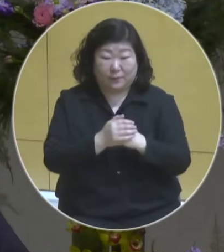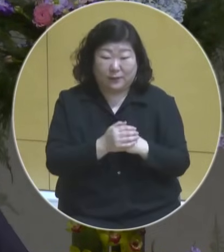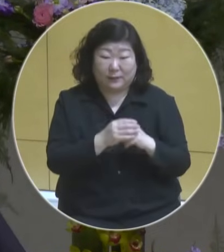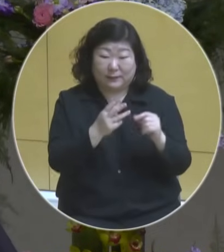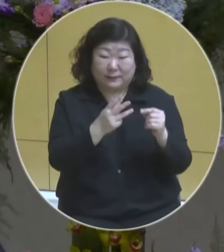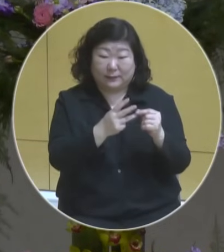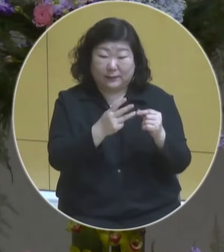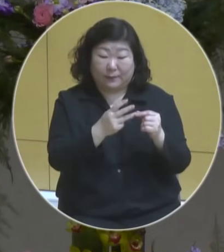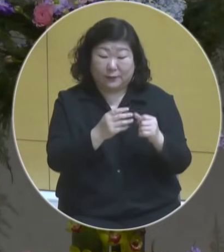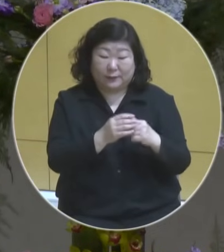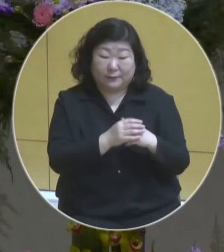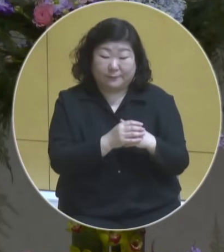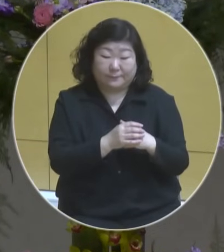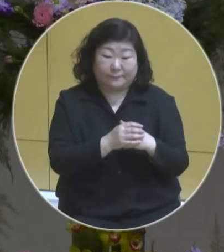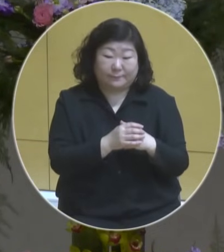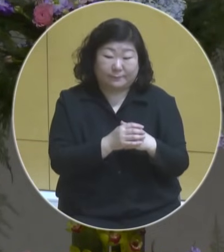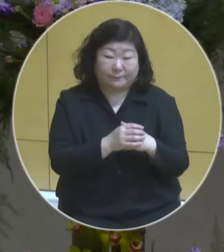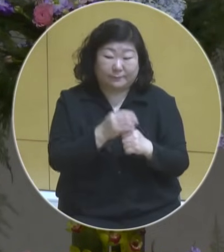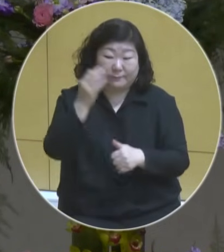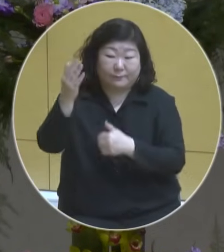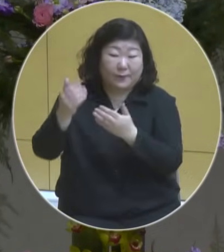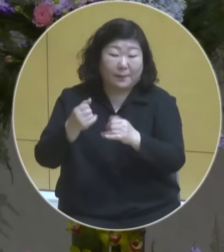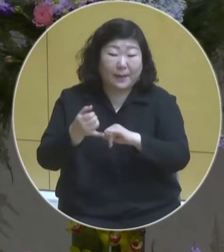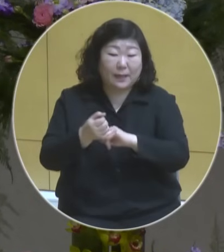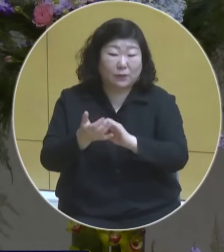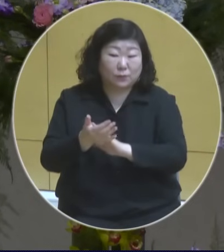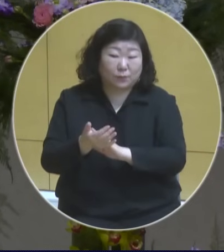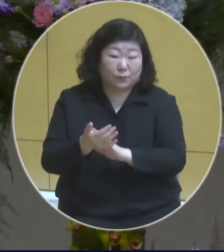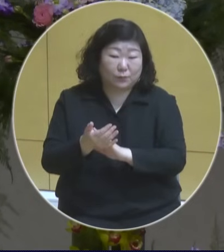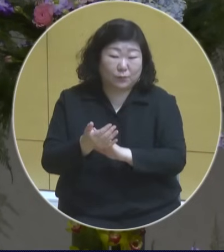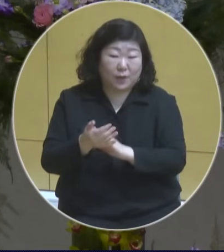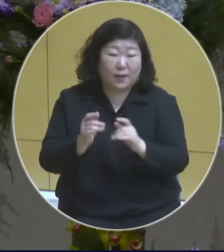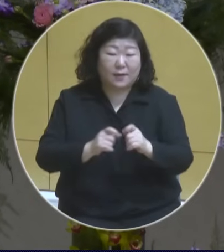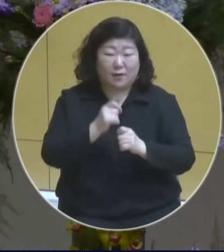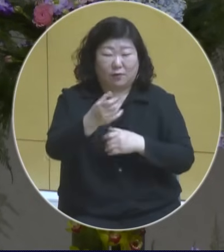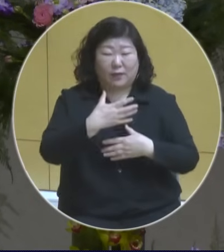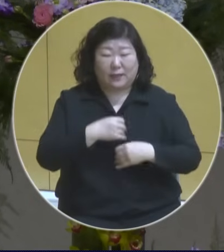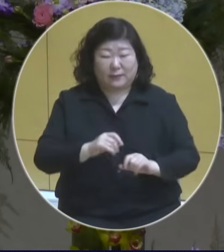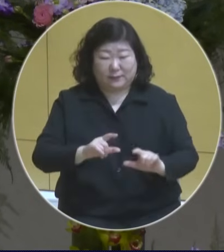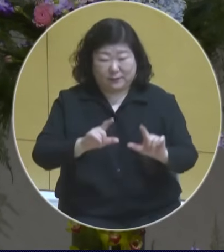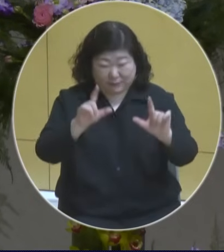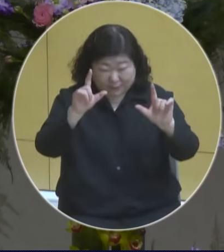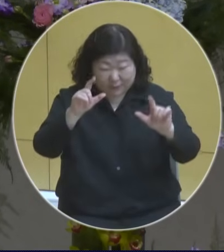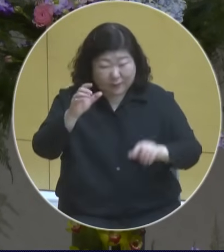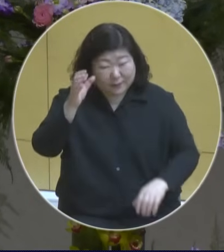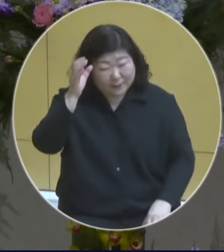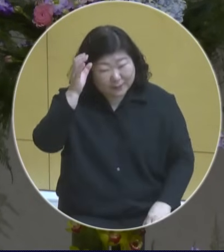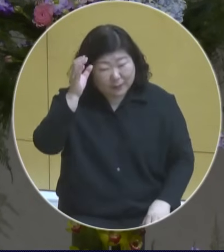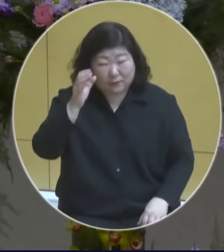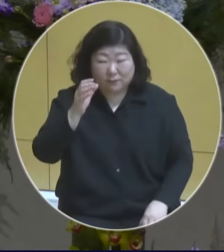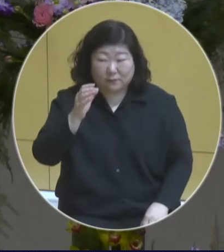번째로 안식일은 하나님께서 약속하신 영원한 안식을 기다리게 하는